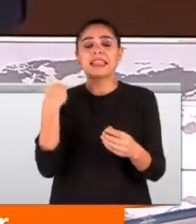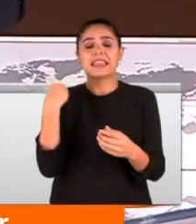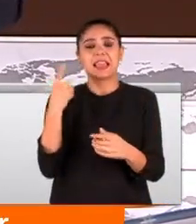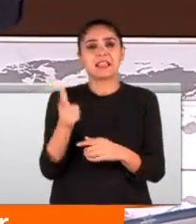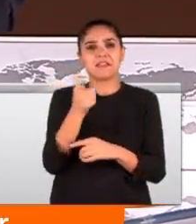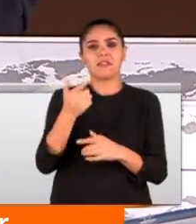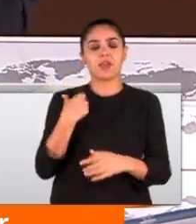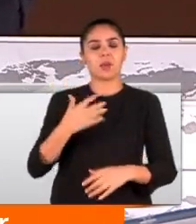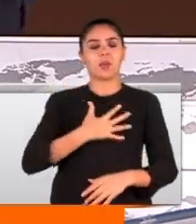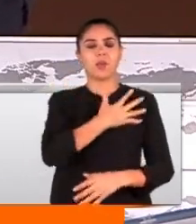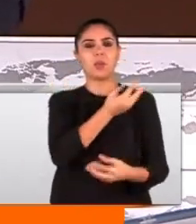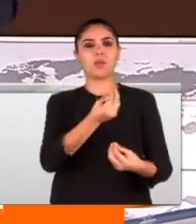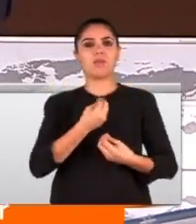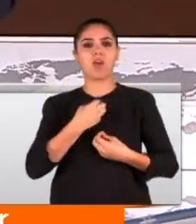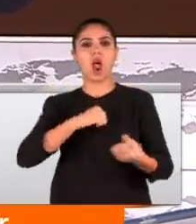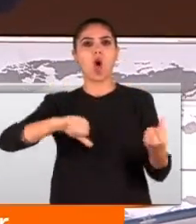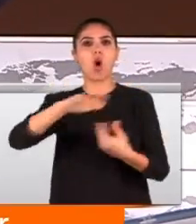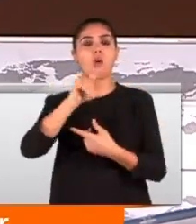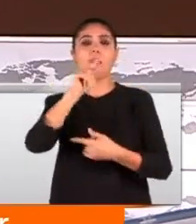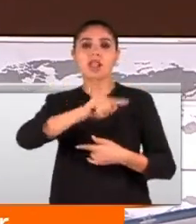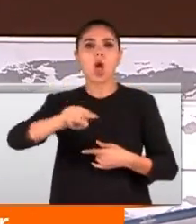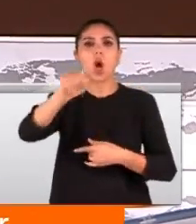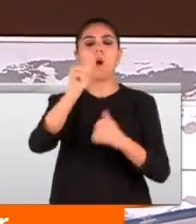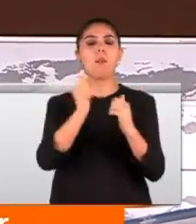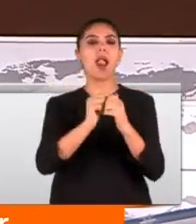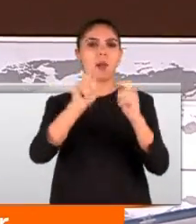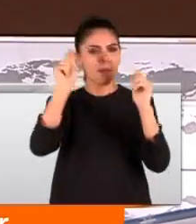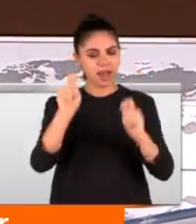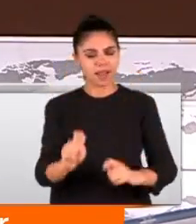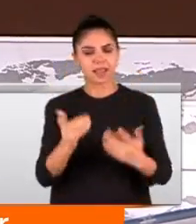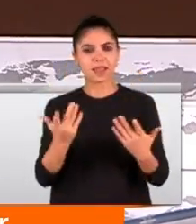görüntü, gururlandıran bir görüntü. İşte operasyonlar onlar aracılığıyla yapılıyor, onlarla yapılıyor.